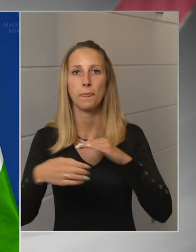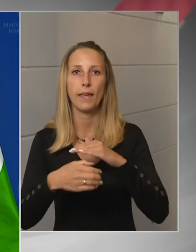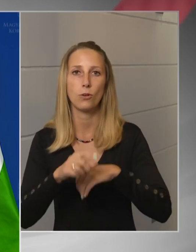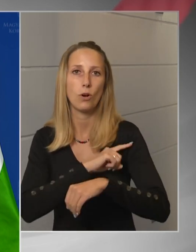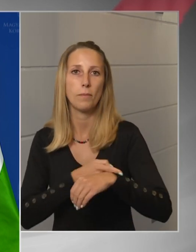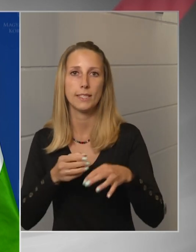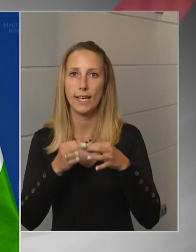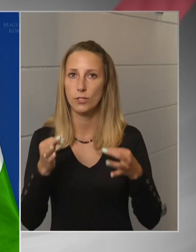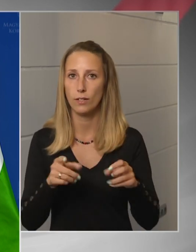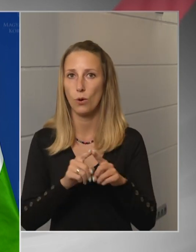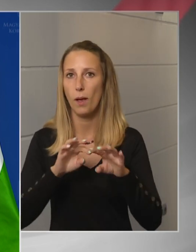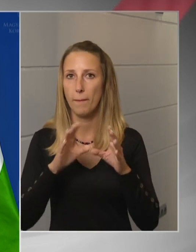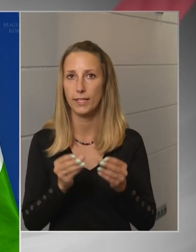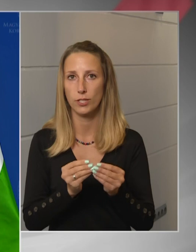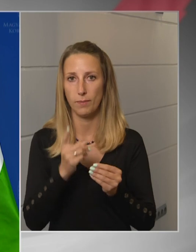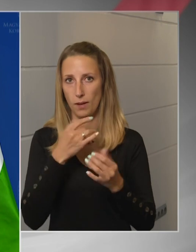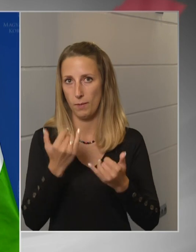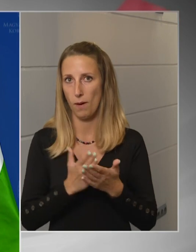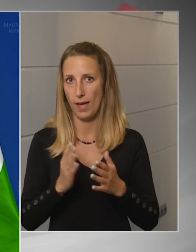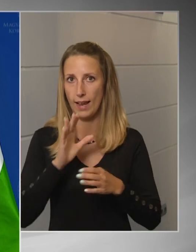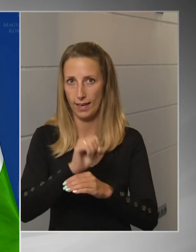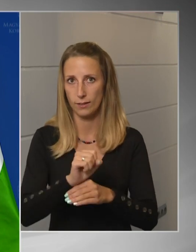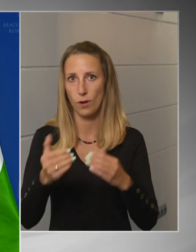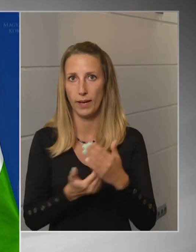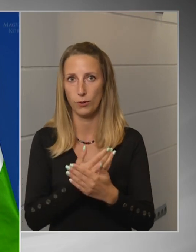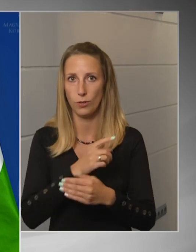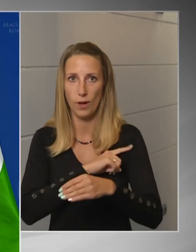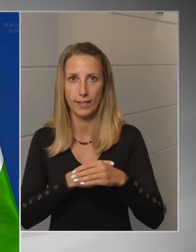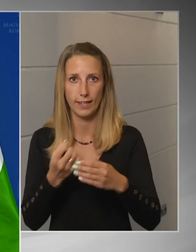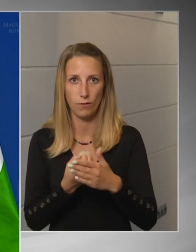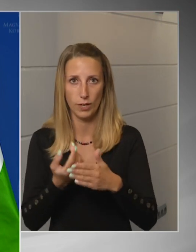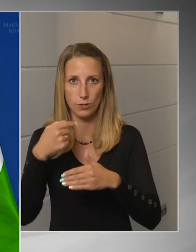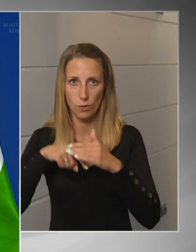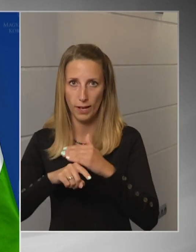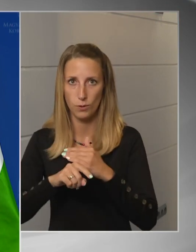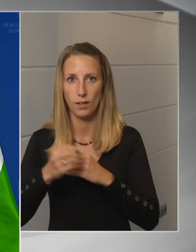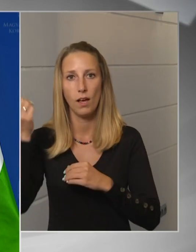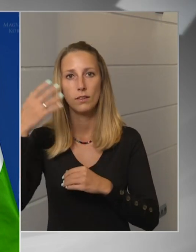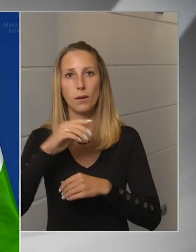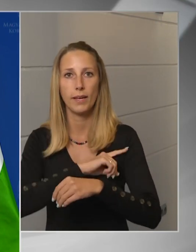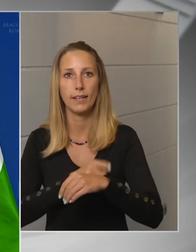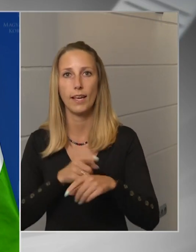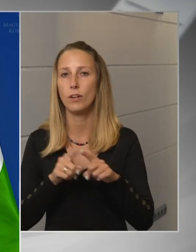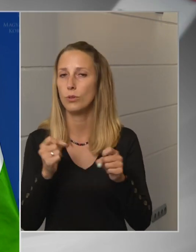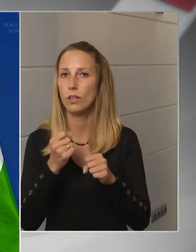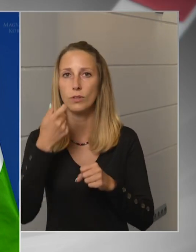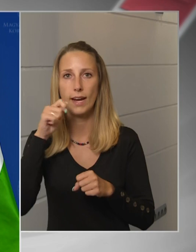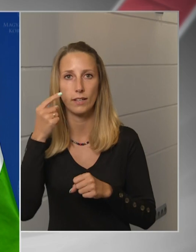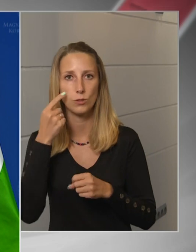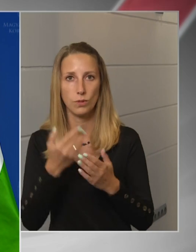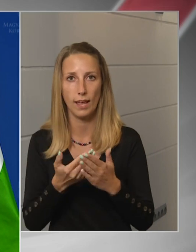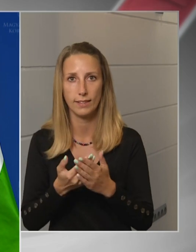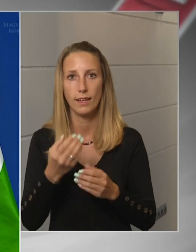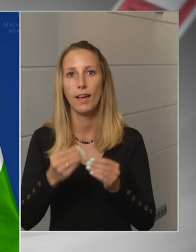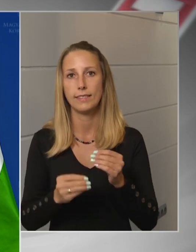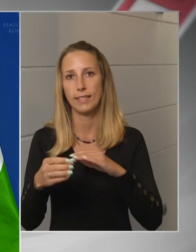kapacitás nélkül olyan mennyiségben, amit ma már elértünk a megújuló energiaforrásokon belül, napenergiával, úgy nagyon drága is tud lenni,